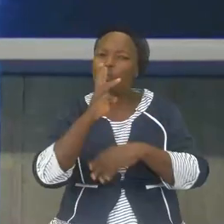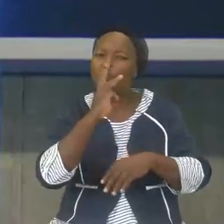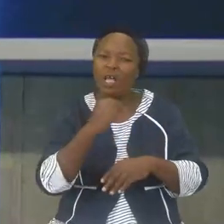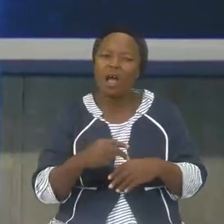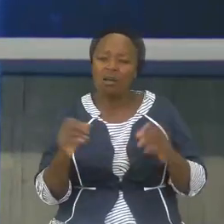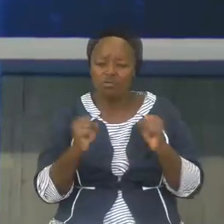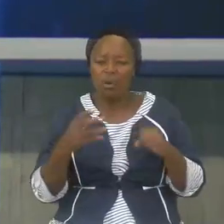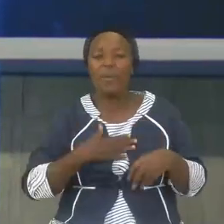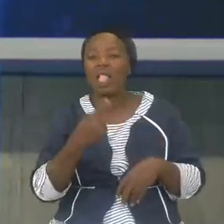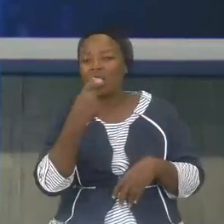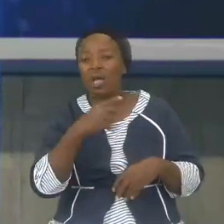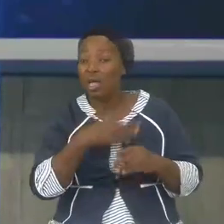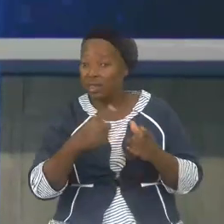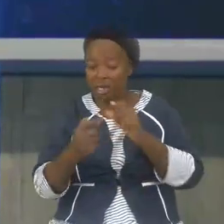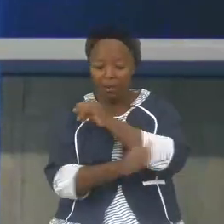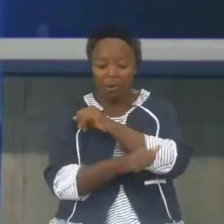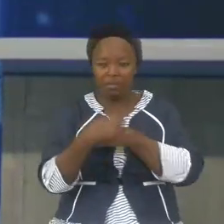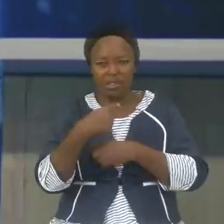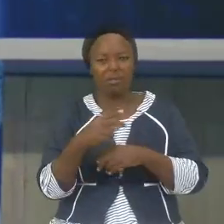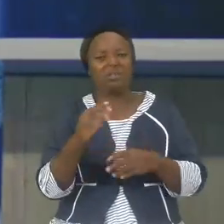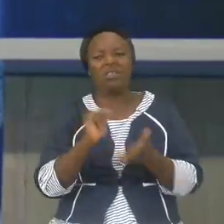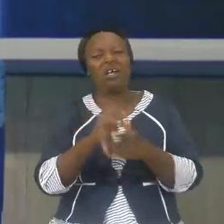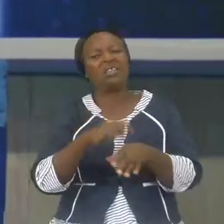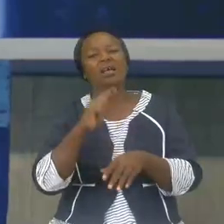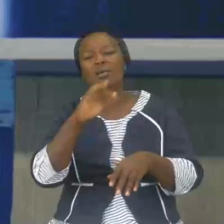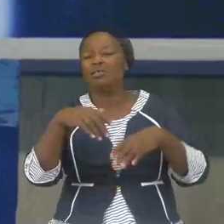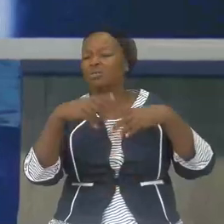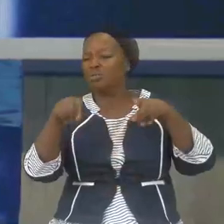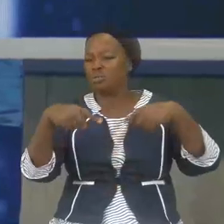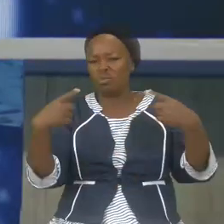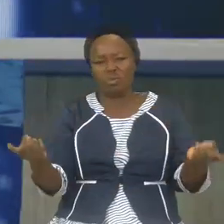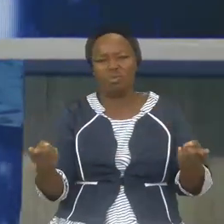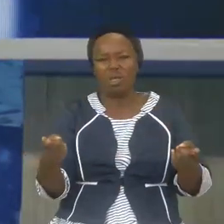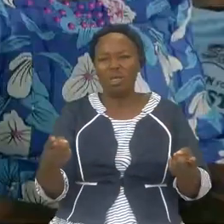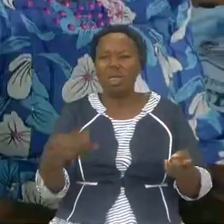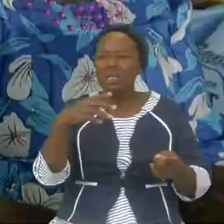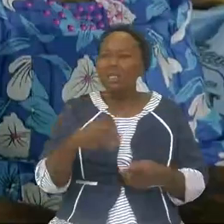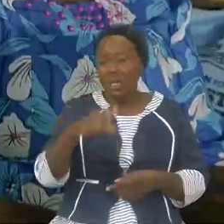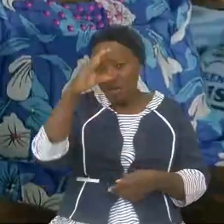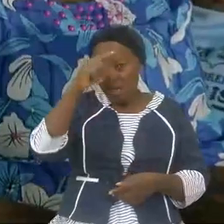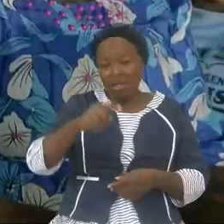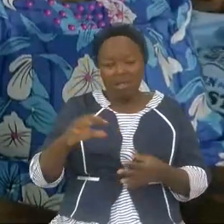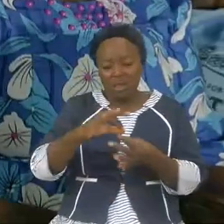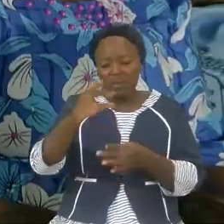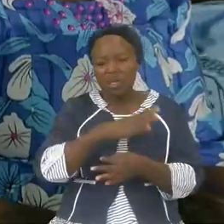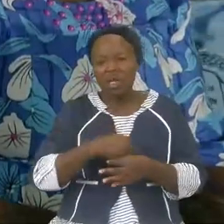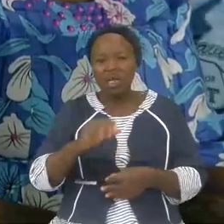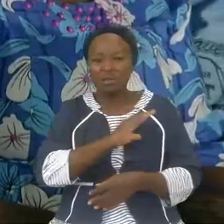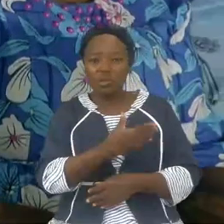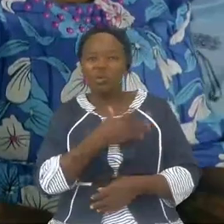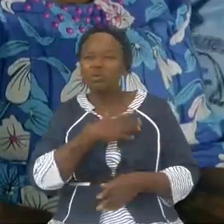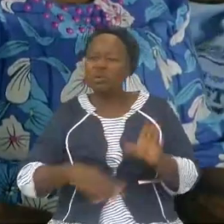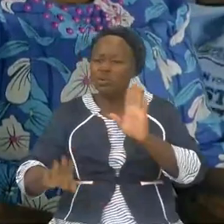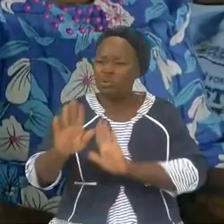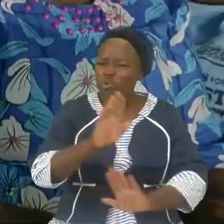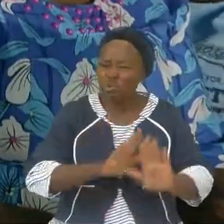dans l'eau pour rafraîchir ma langue. Abraham a dit, mais ce temps-là n'est plus. Mais son esprit,